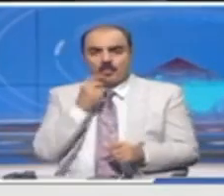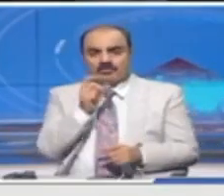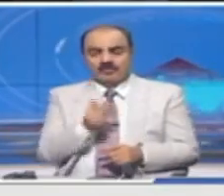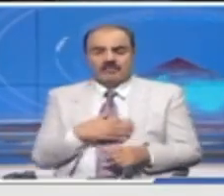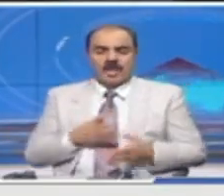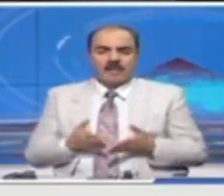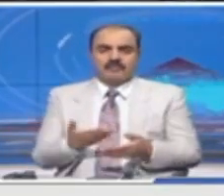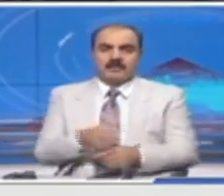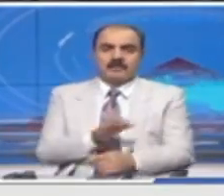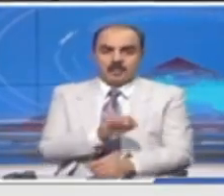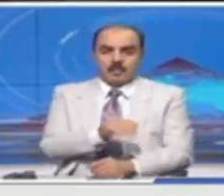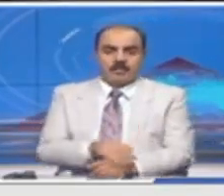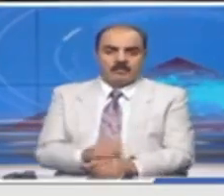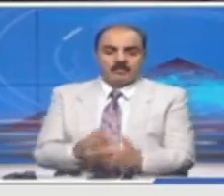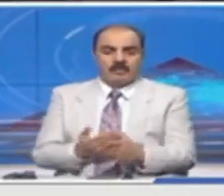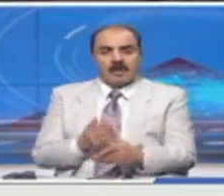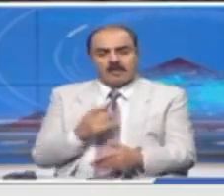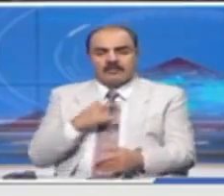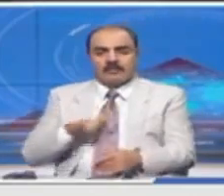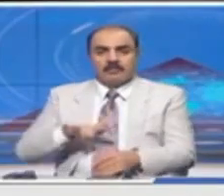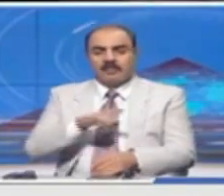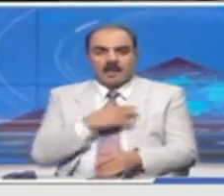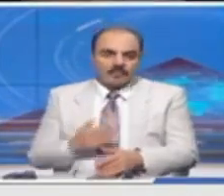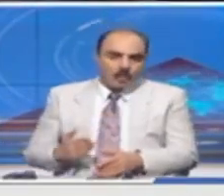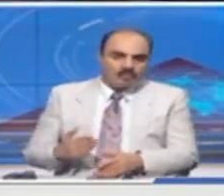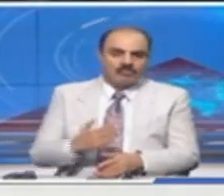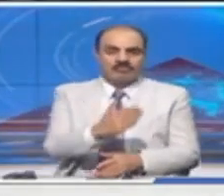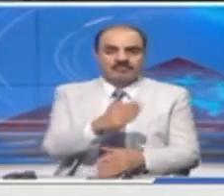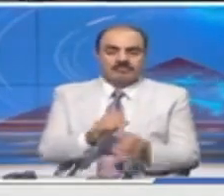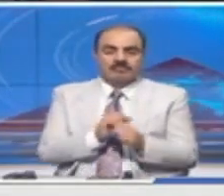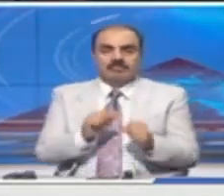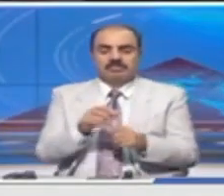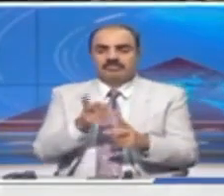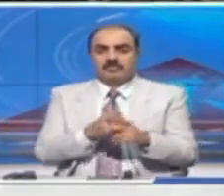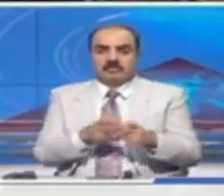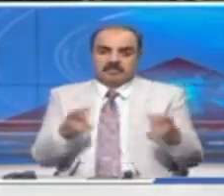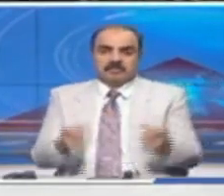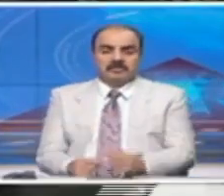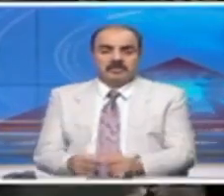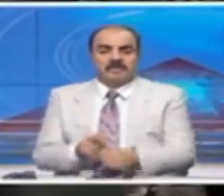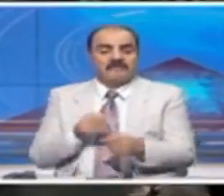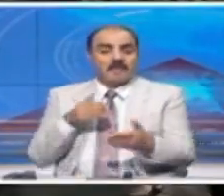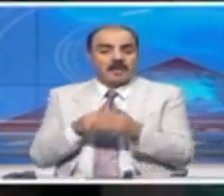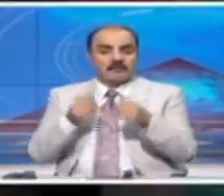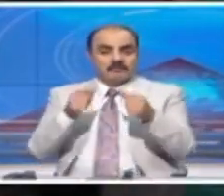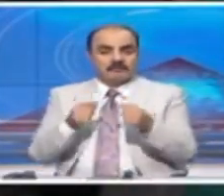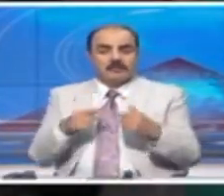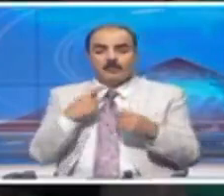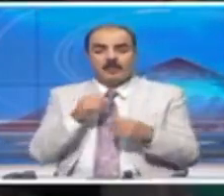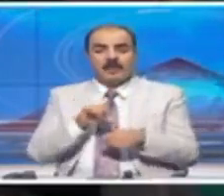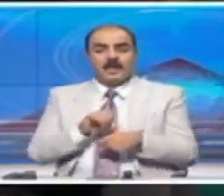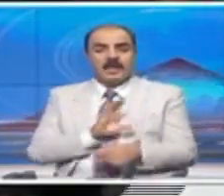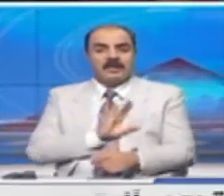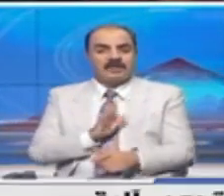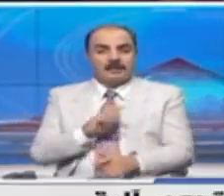وبداخلها انتحاري، بدا أنه كان في طريقه لتنفيذ هجوم على المطار. إلى ذلك، أعلن المتحدث باسم